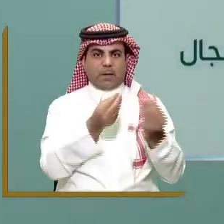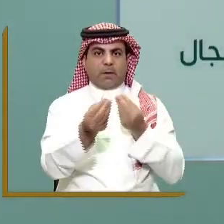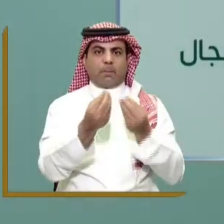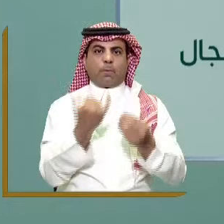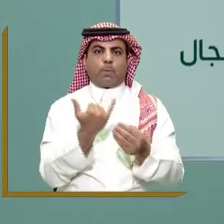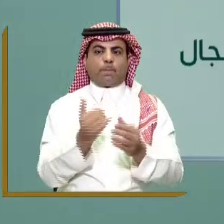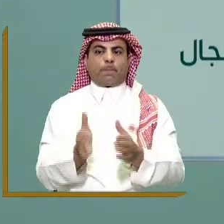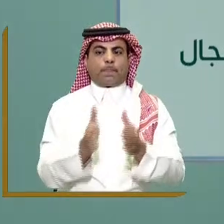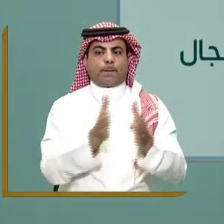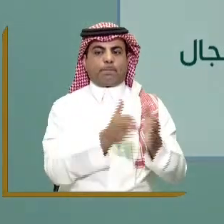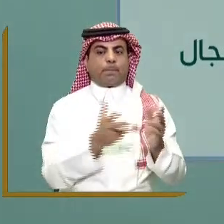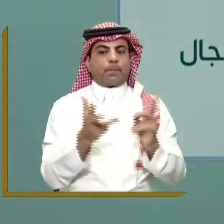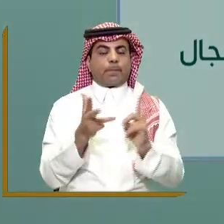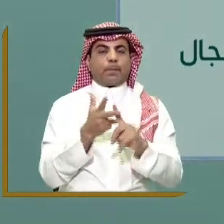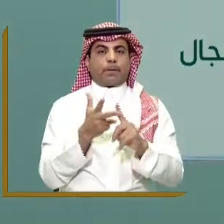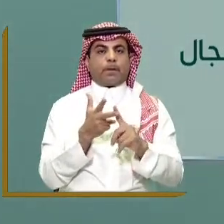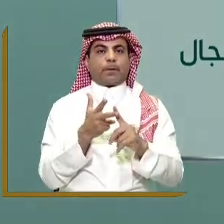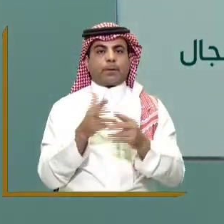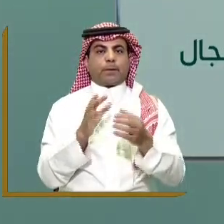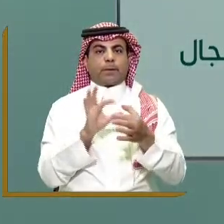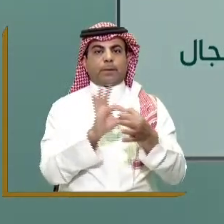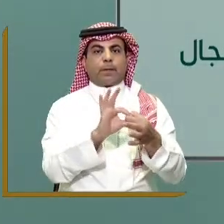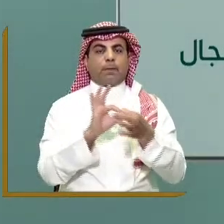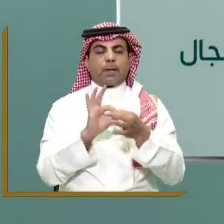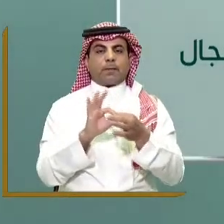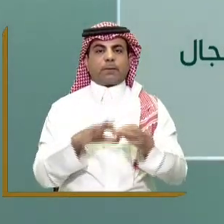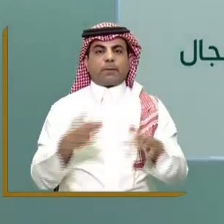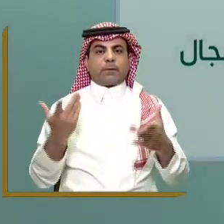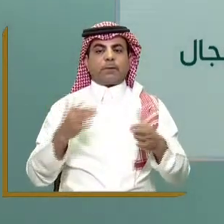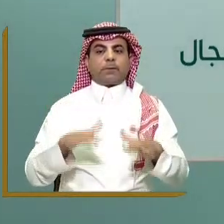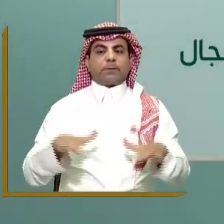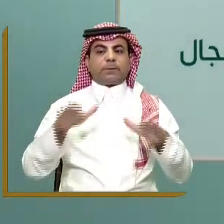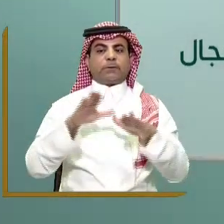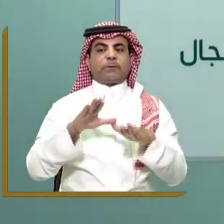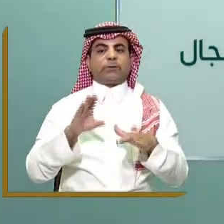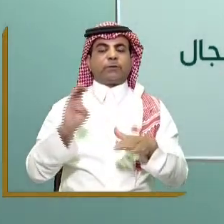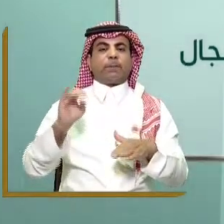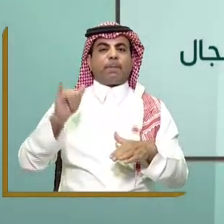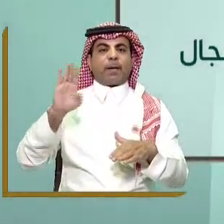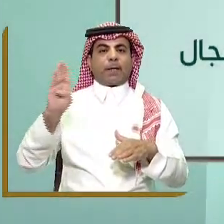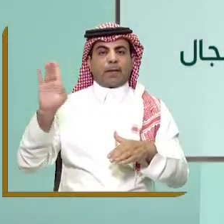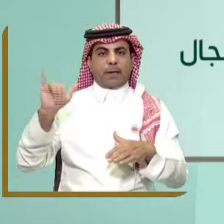معهم. ثالثا، التباحث مع الجانب الجامايكي في شأن